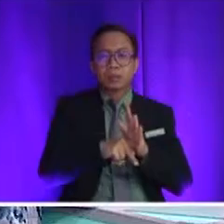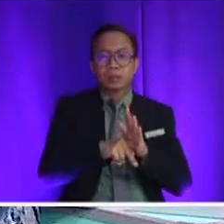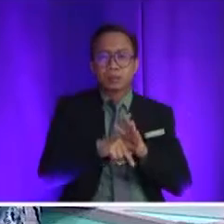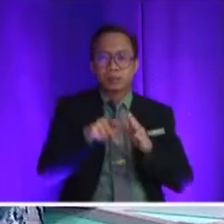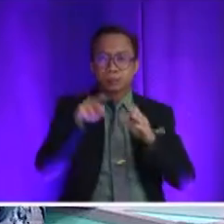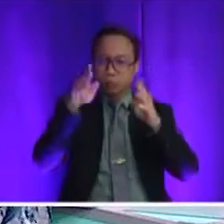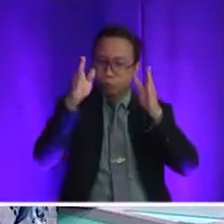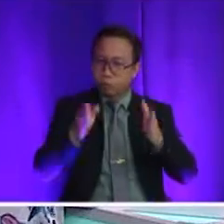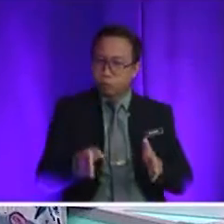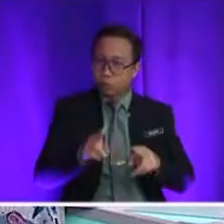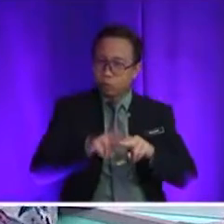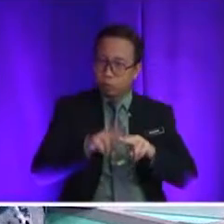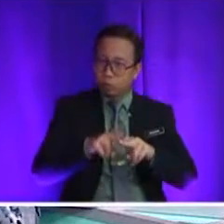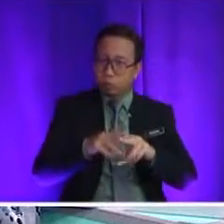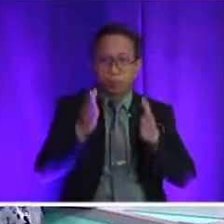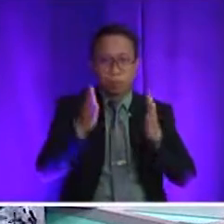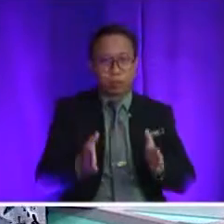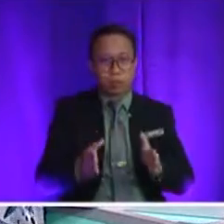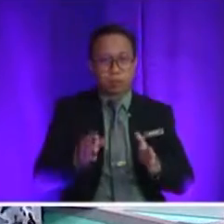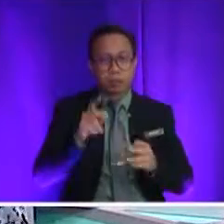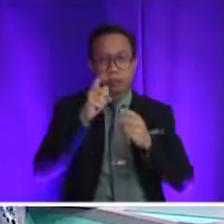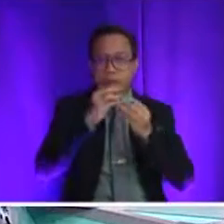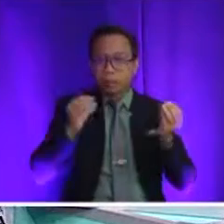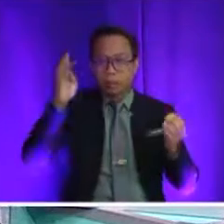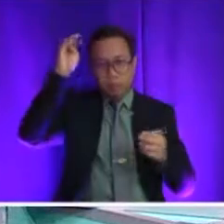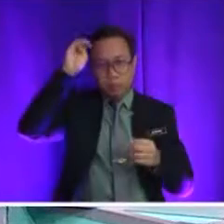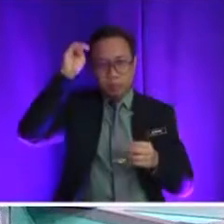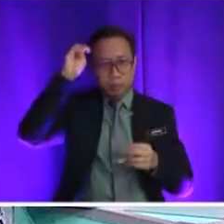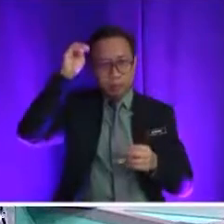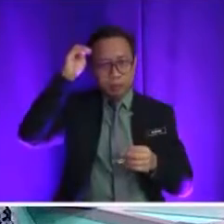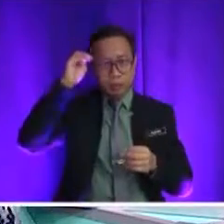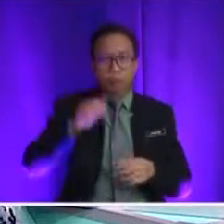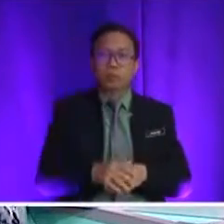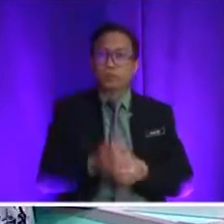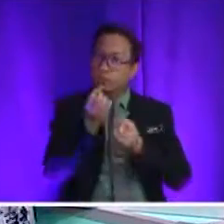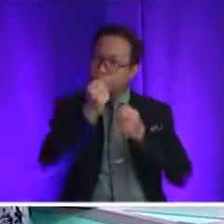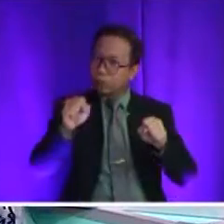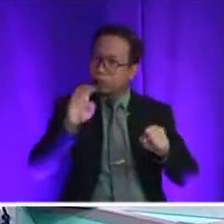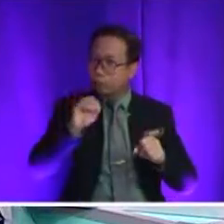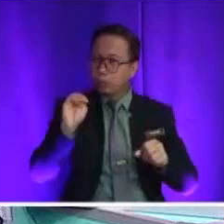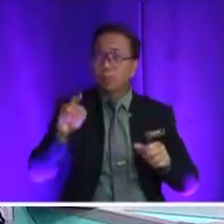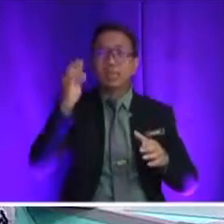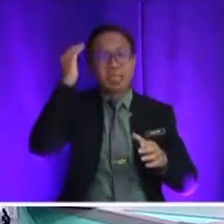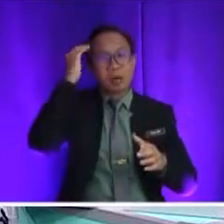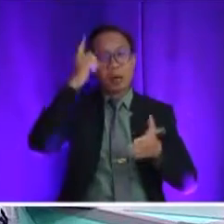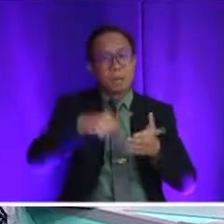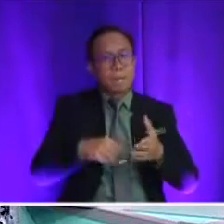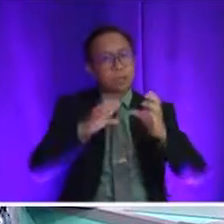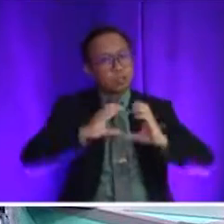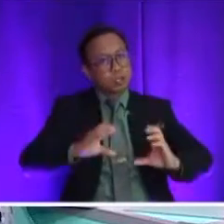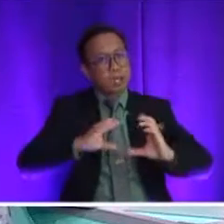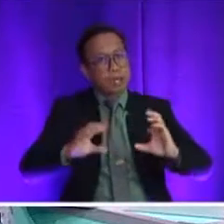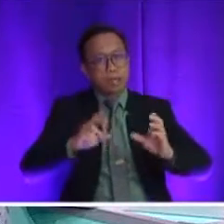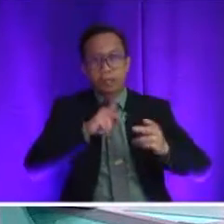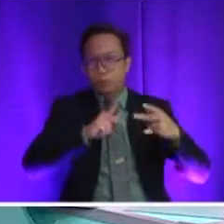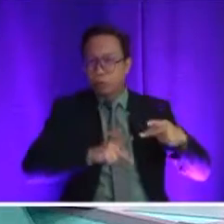Pada masa itu jadi murdinah murid-muridnya jawab kita boleh kita boleh simpulkan boleh tahu apa tindakan kommunizma sedia